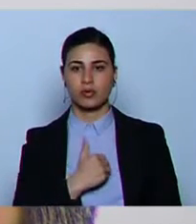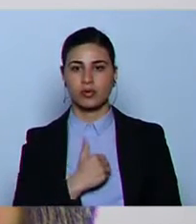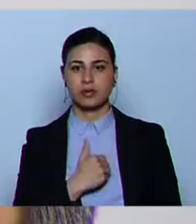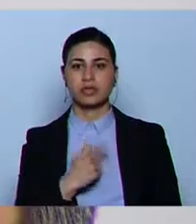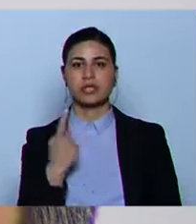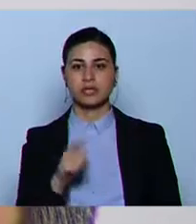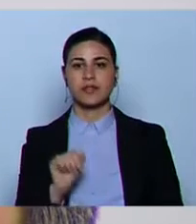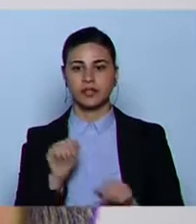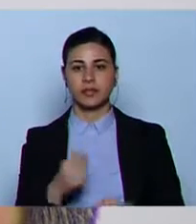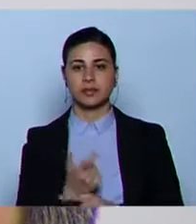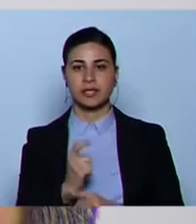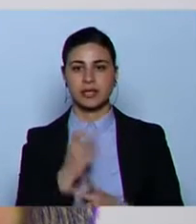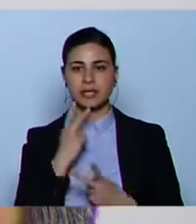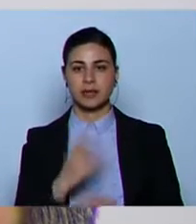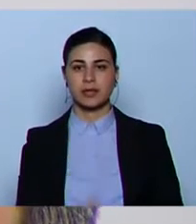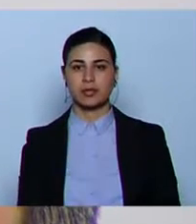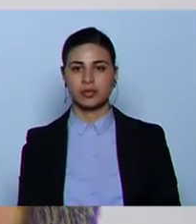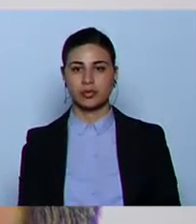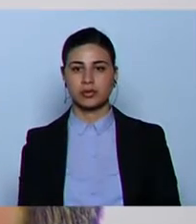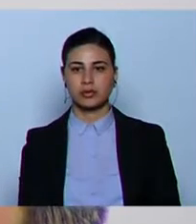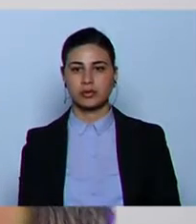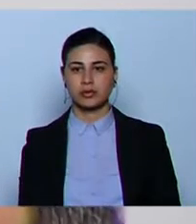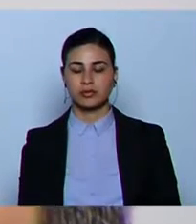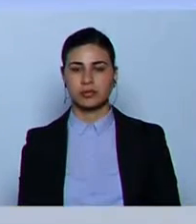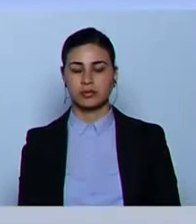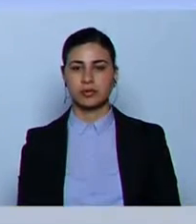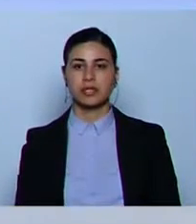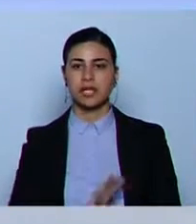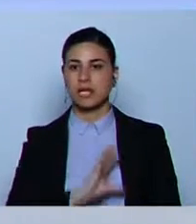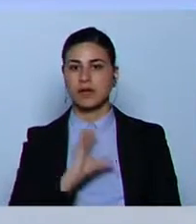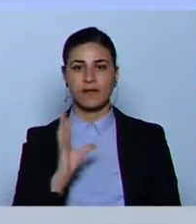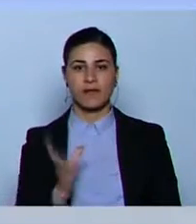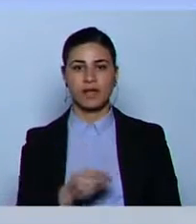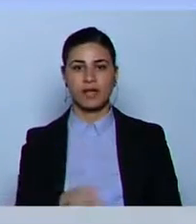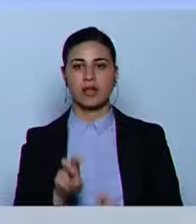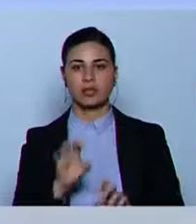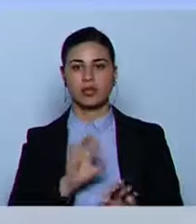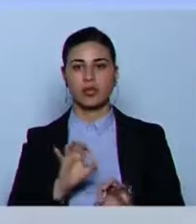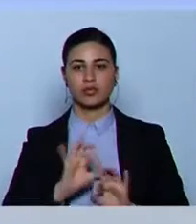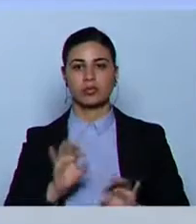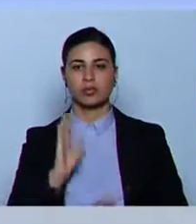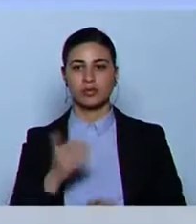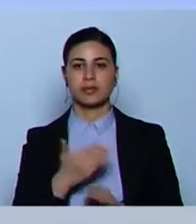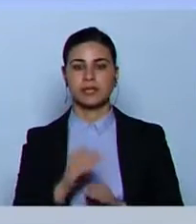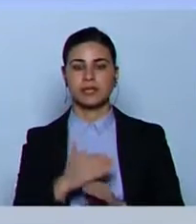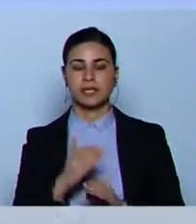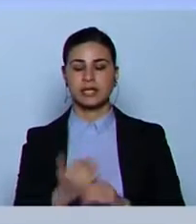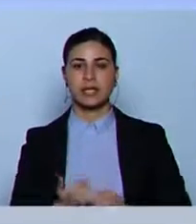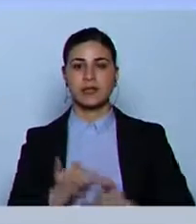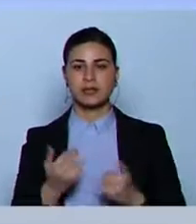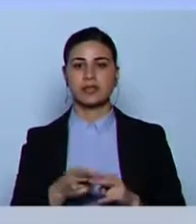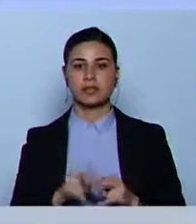სხვა გზით შეიძლება გაცილებით ეფექტურად. მე როგორც ვთქვი, ჩვენ ყველა აბსოლუტურად ყველა ასპექტზე მოგვიწევს მაინც ცალკე გადაცემის მიზნა, იმიტომ